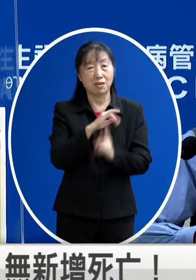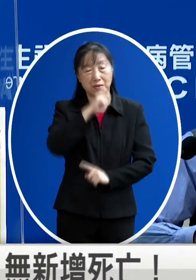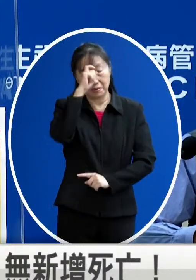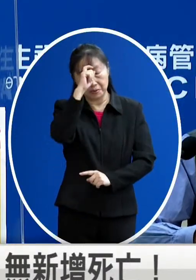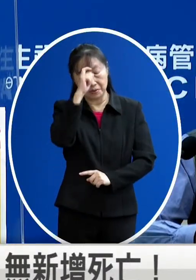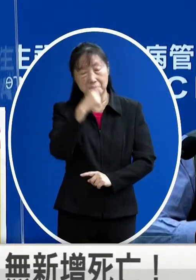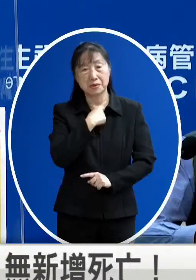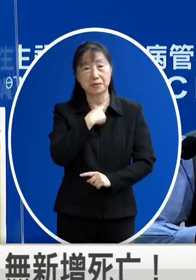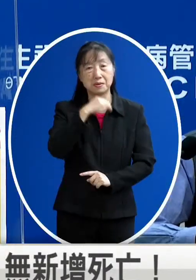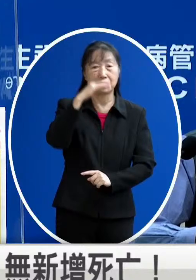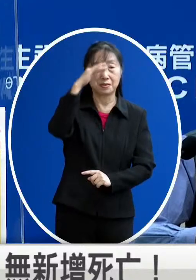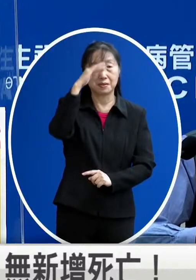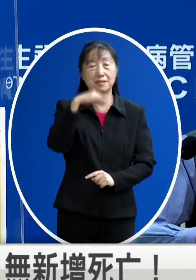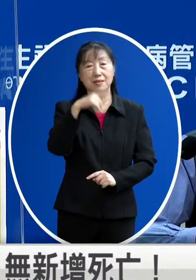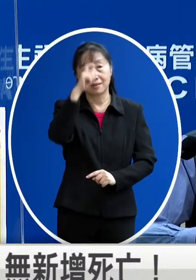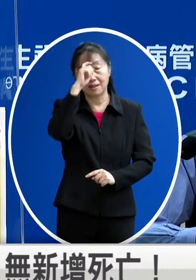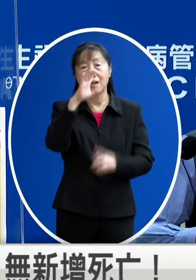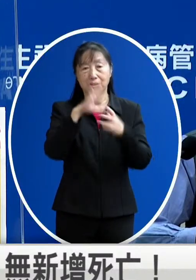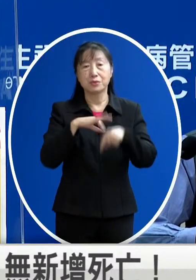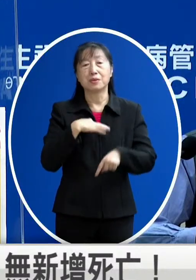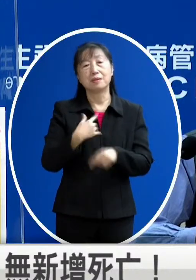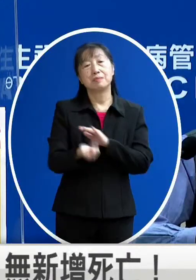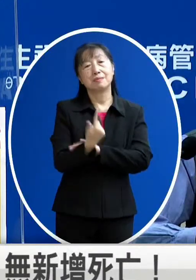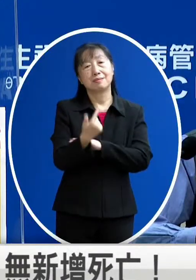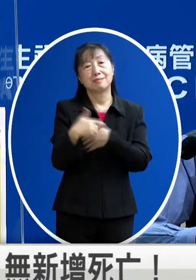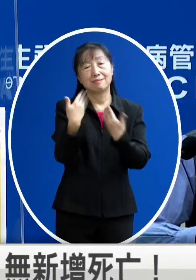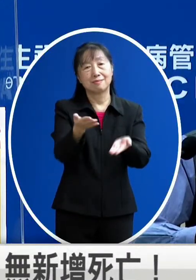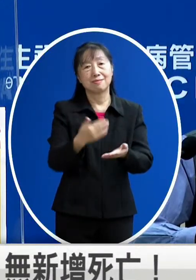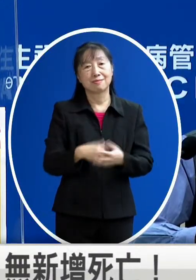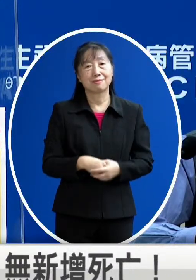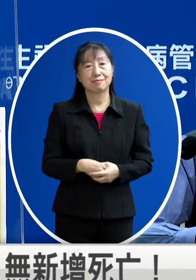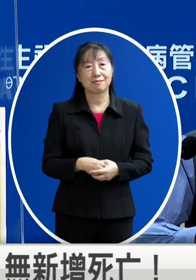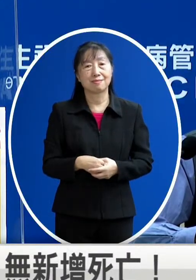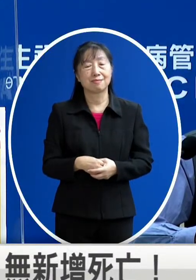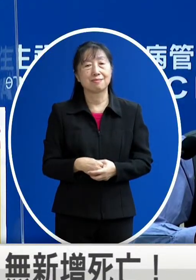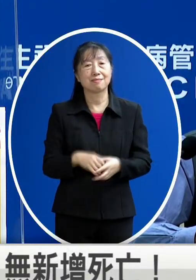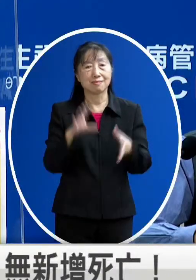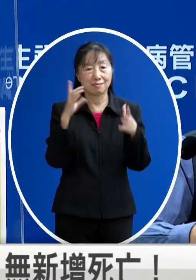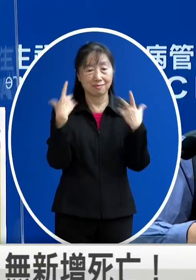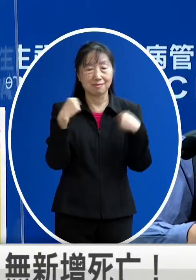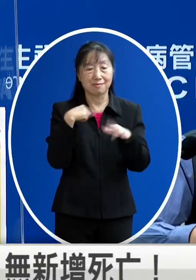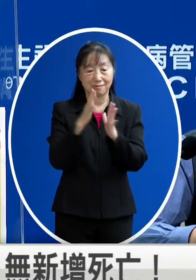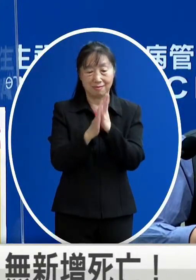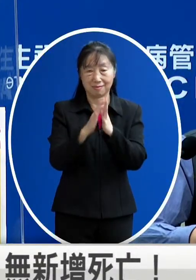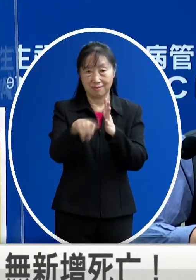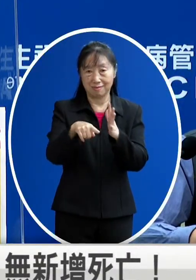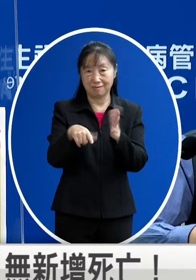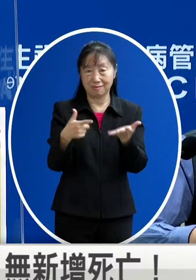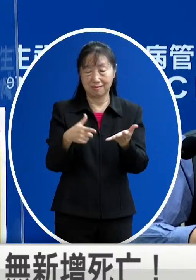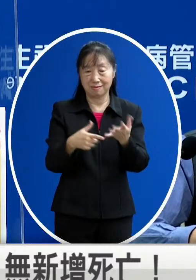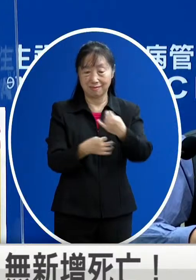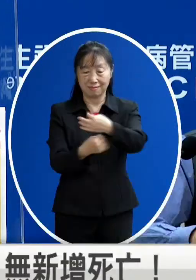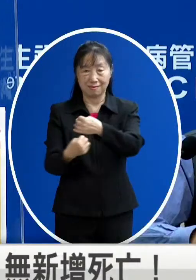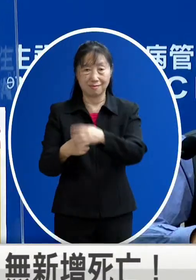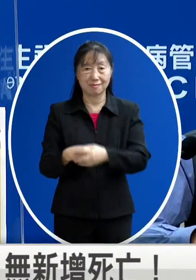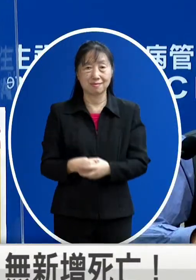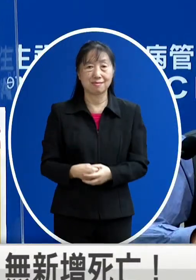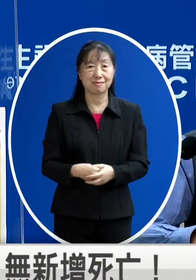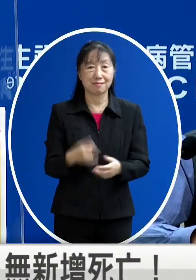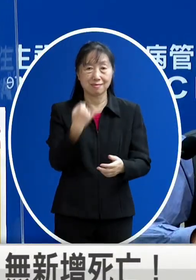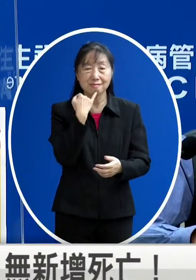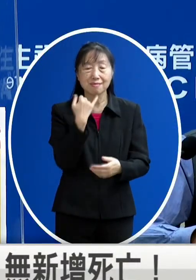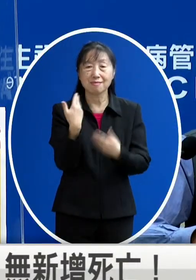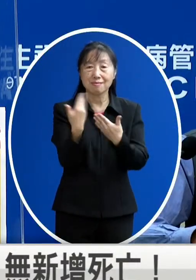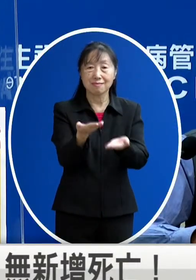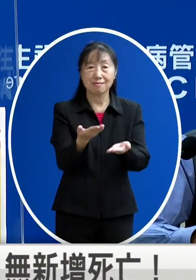那尽量能够快，还是尽量快。那第二个这段时间本来在排的时候，哦，我们的那个可以提供的